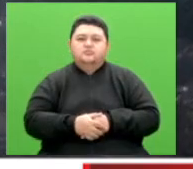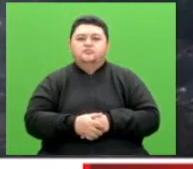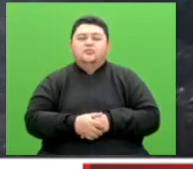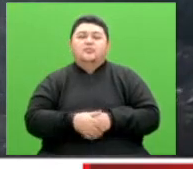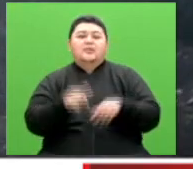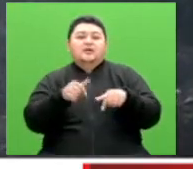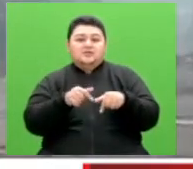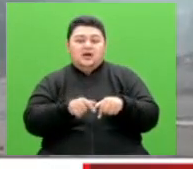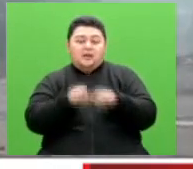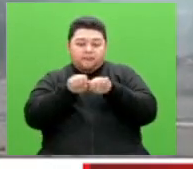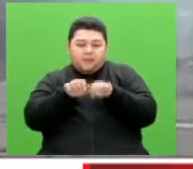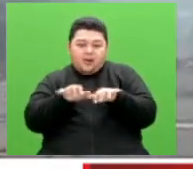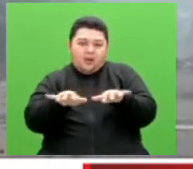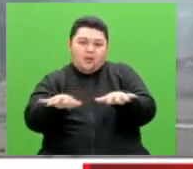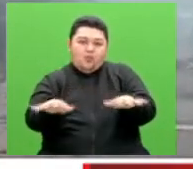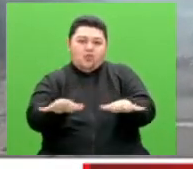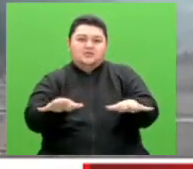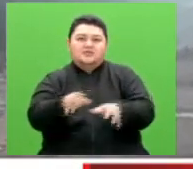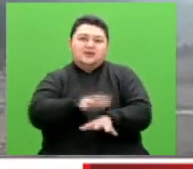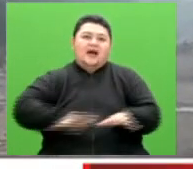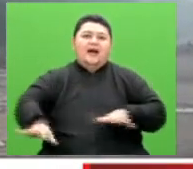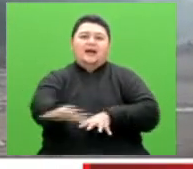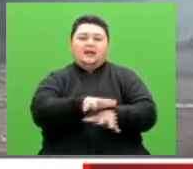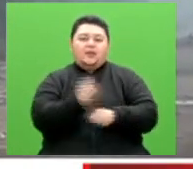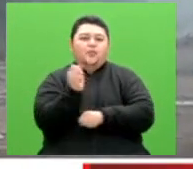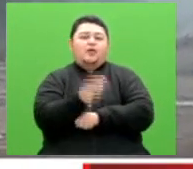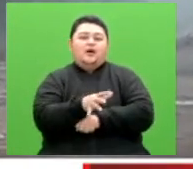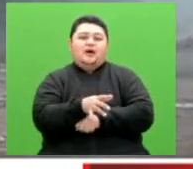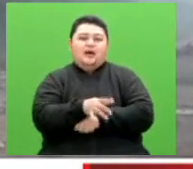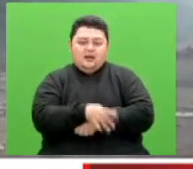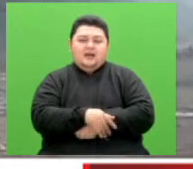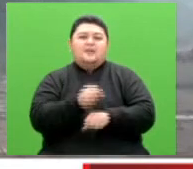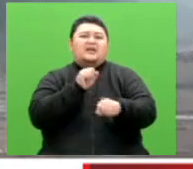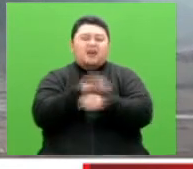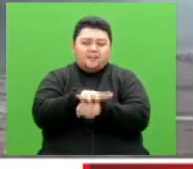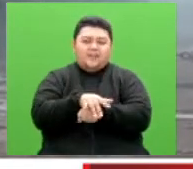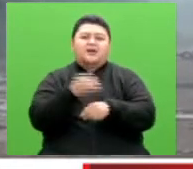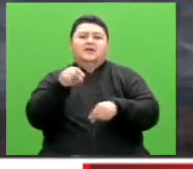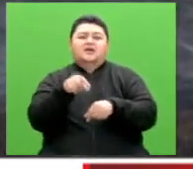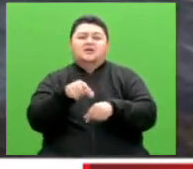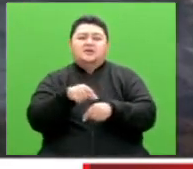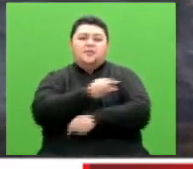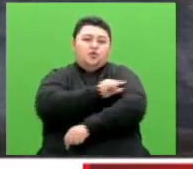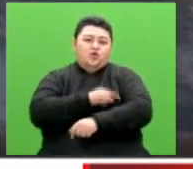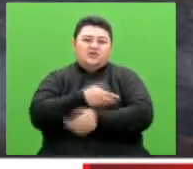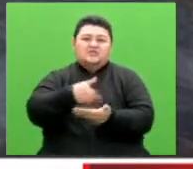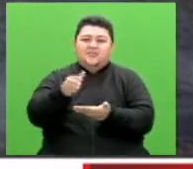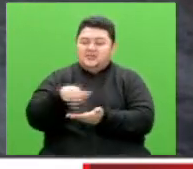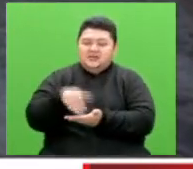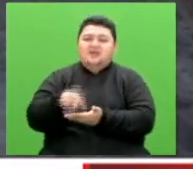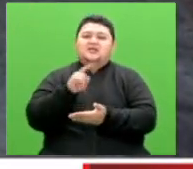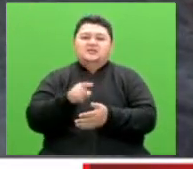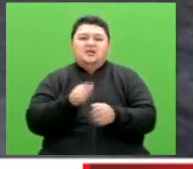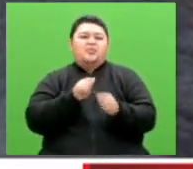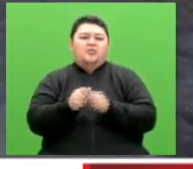kini meluas dan hampir menyeluruh. Bukan hanya berdampak pada pekerja kebersihan di TPA Jatiwaringin, asap pekat juga mulai